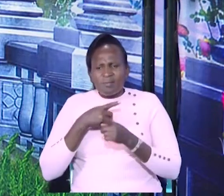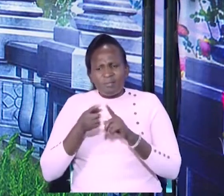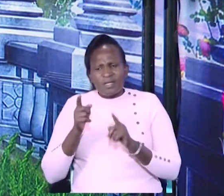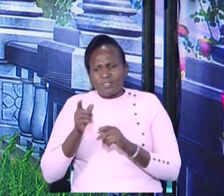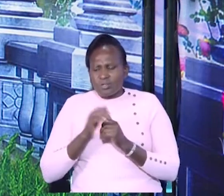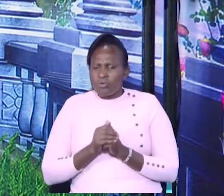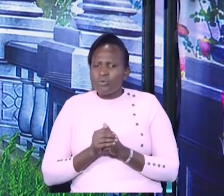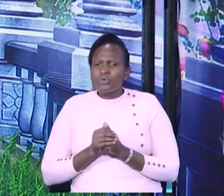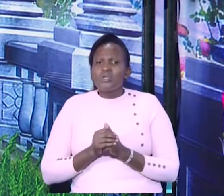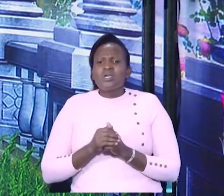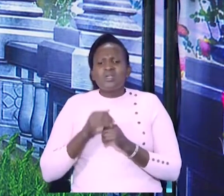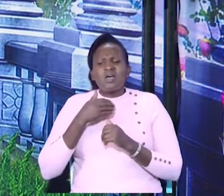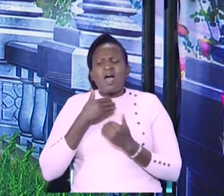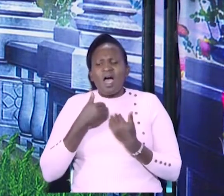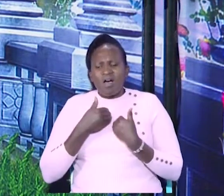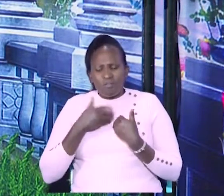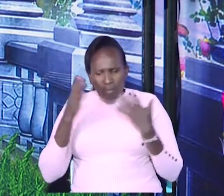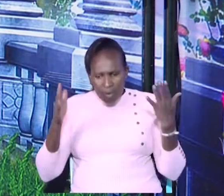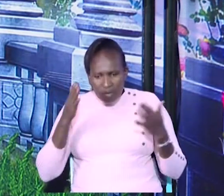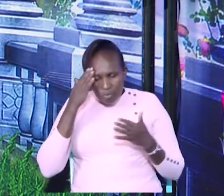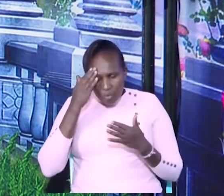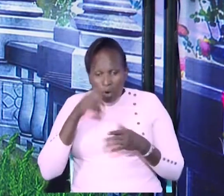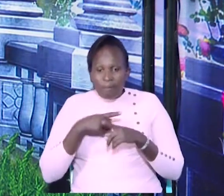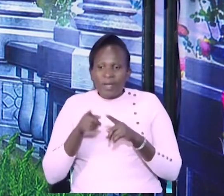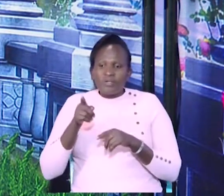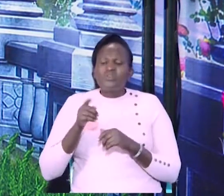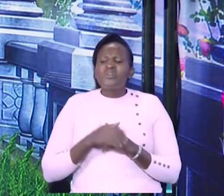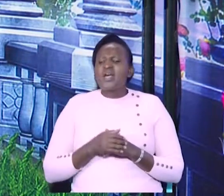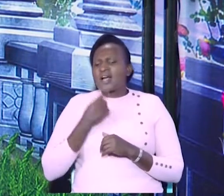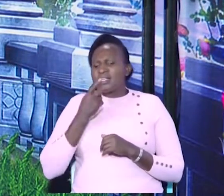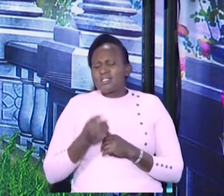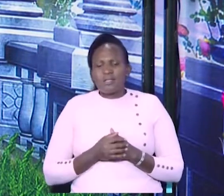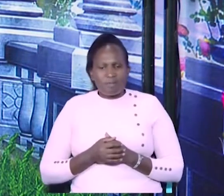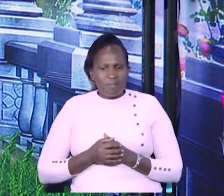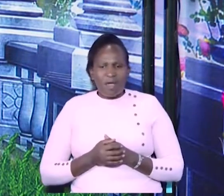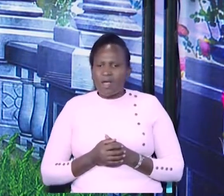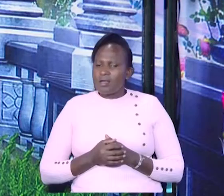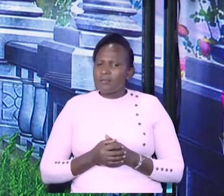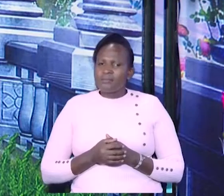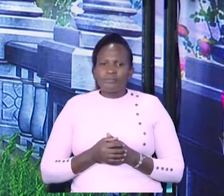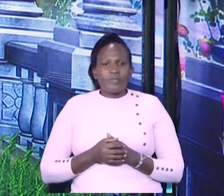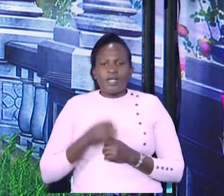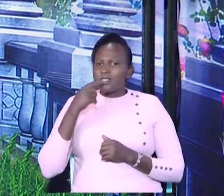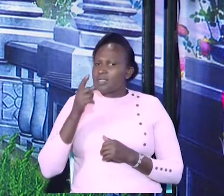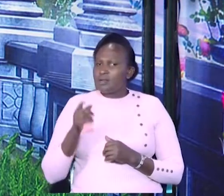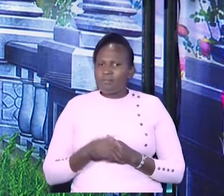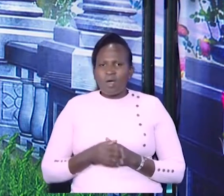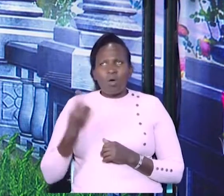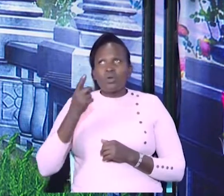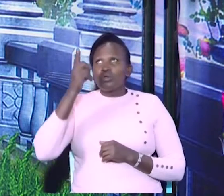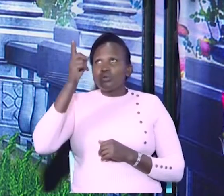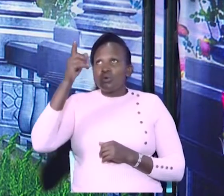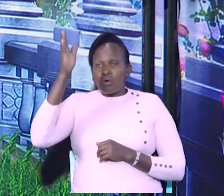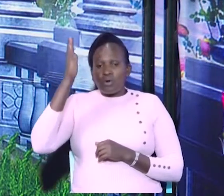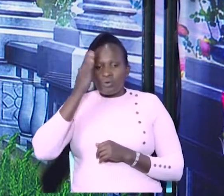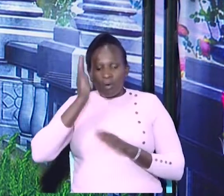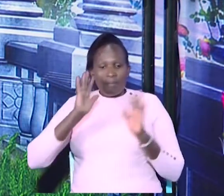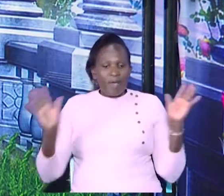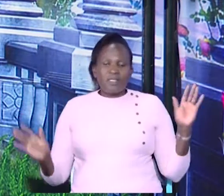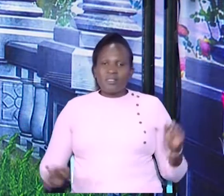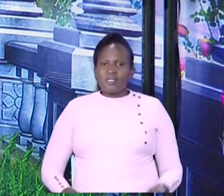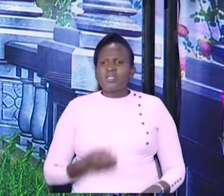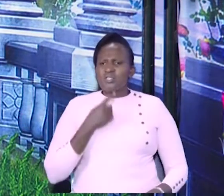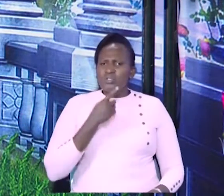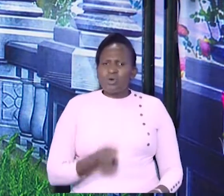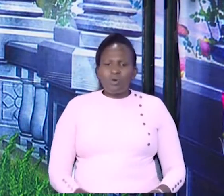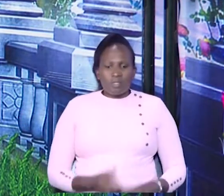ambaye alikuwa anajulikana sana. Lakini yeye akaweka taito yake ya unabii chini na akasema it only you God who knows. Kwa hivyo